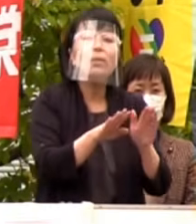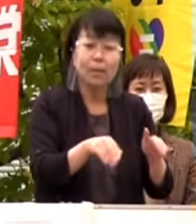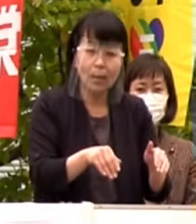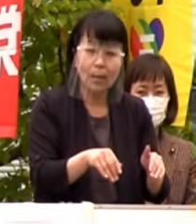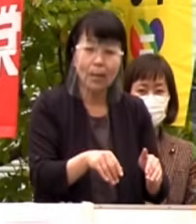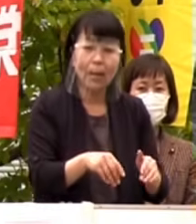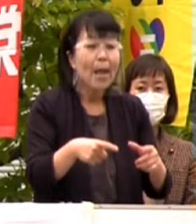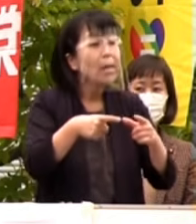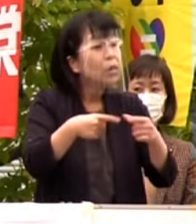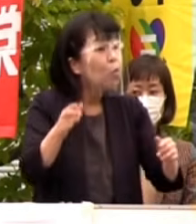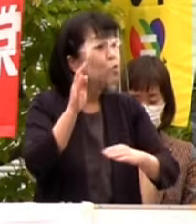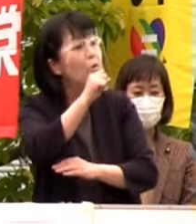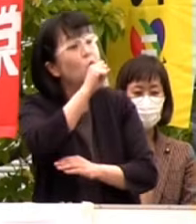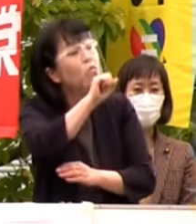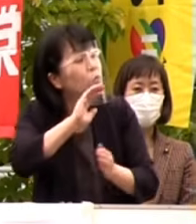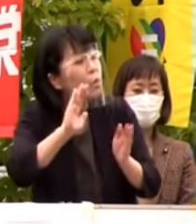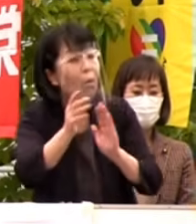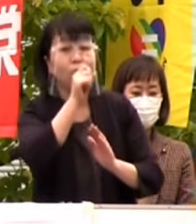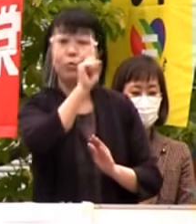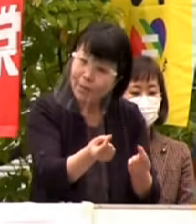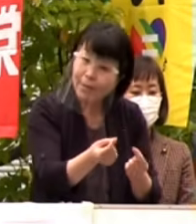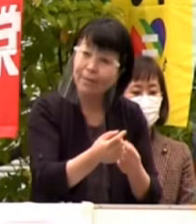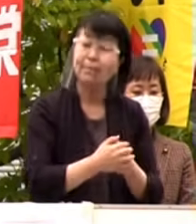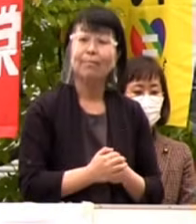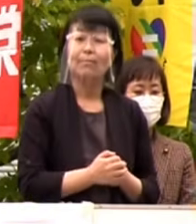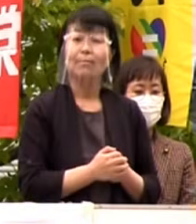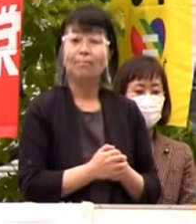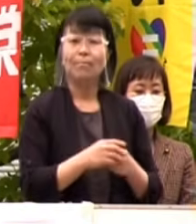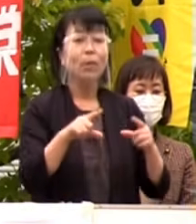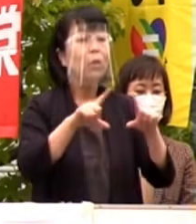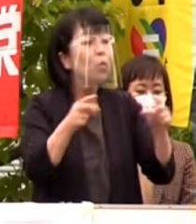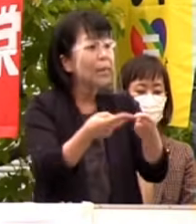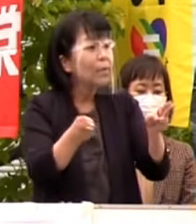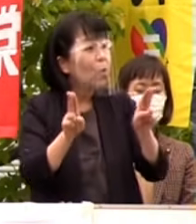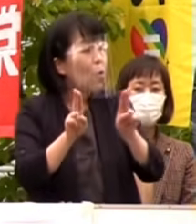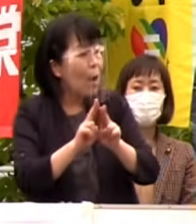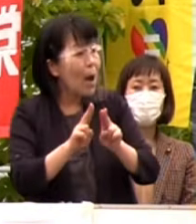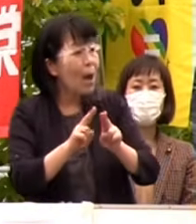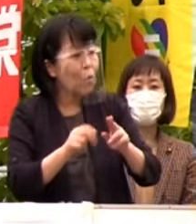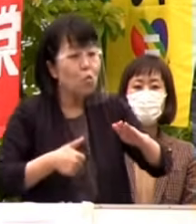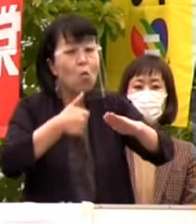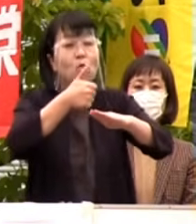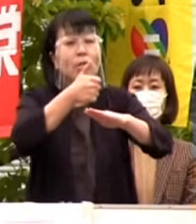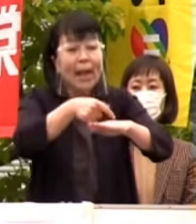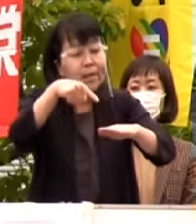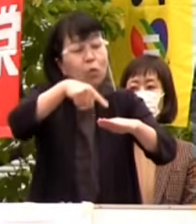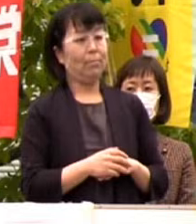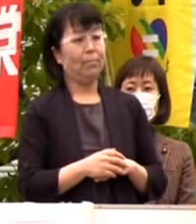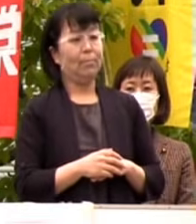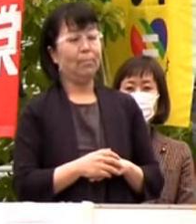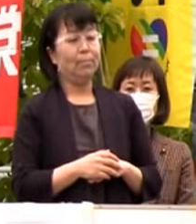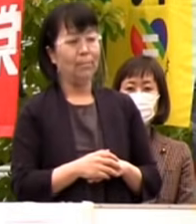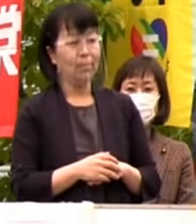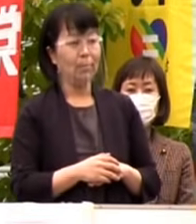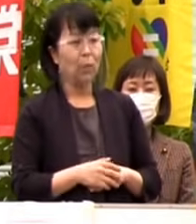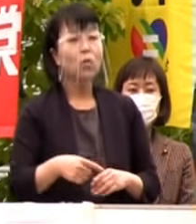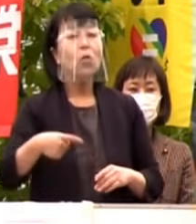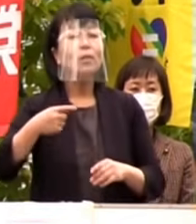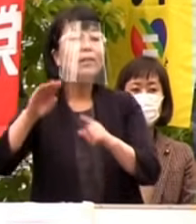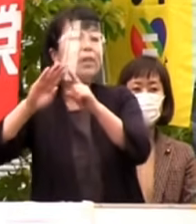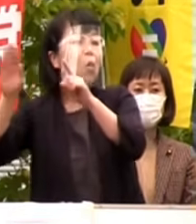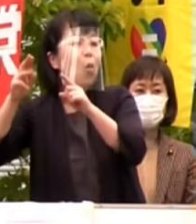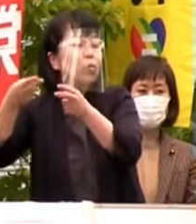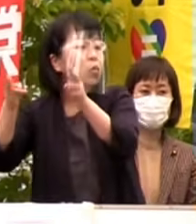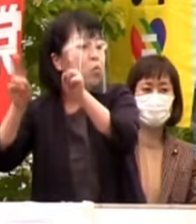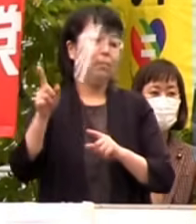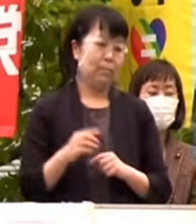が良くなればいい。そうですよね。共産党は大臣のポストが欲しくてやってんじゃない。自公政権のどっかの党と